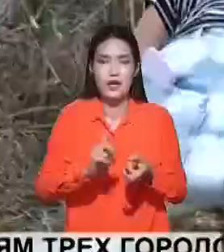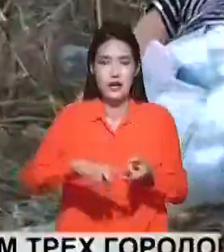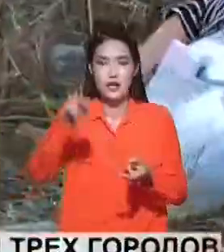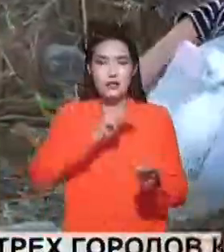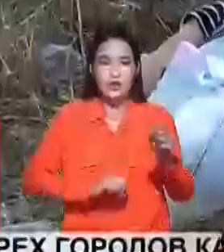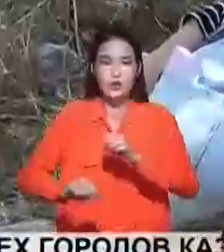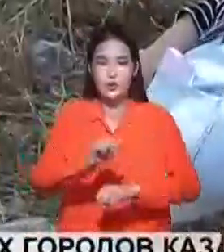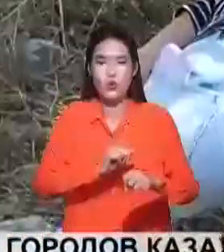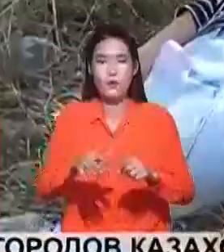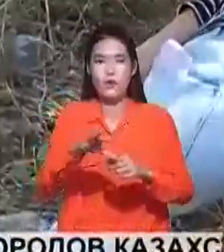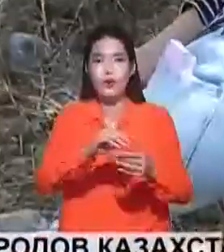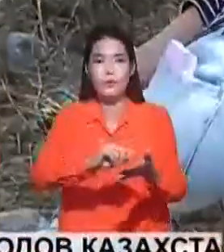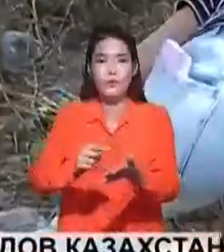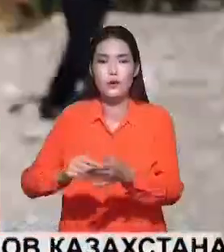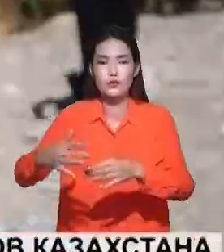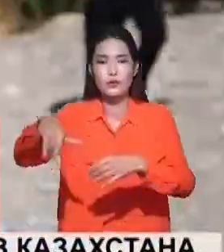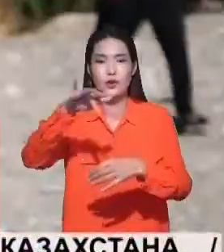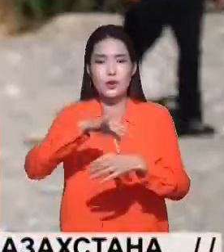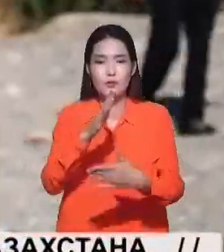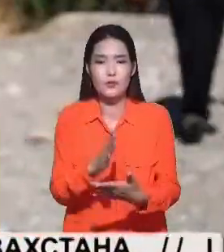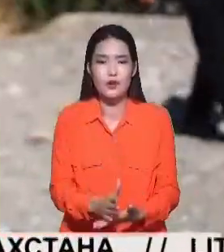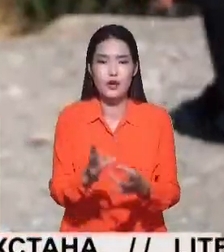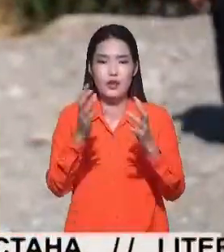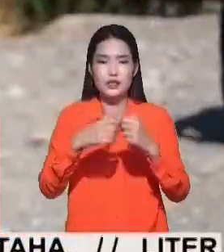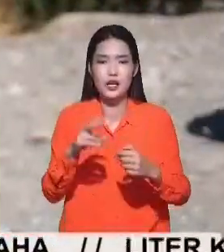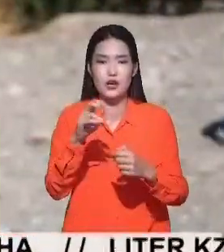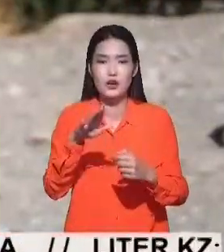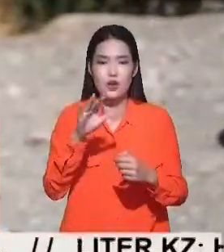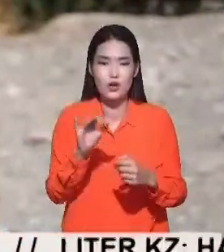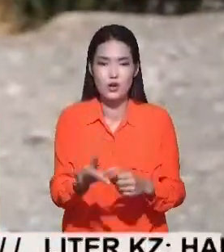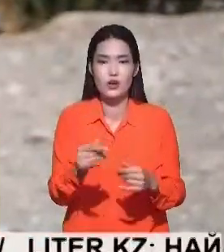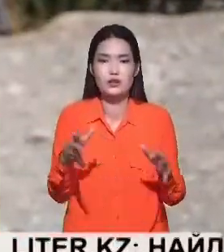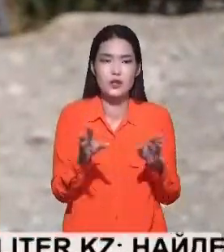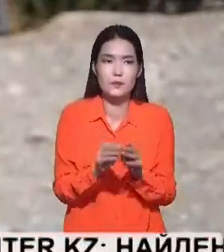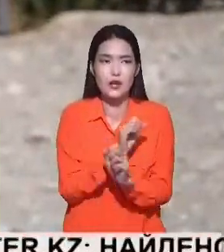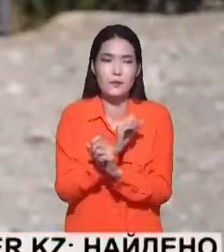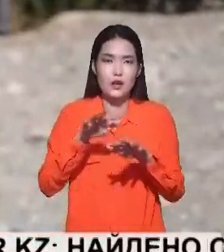уборка достопримечательностей города. В дальнейшем планируется, что река Талас станет городским местом отдыха.